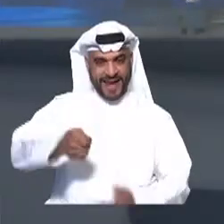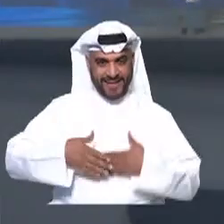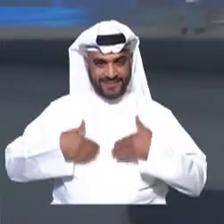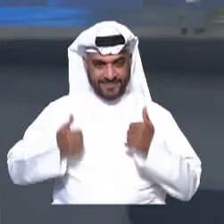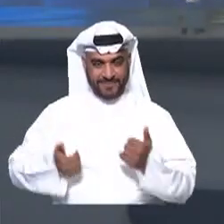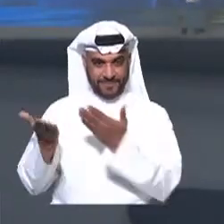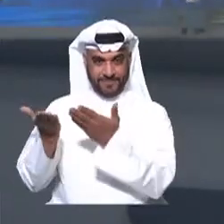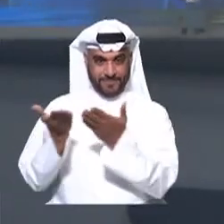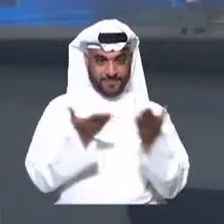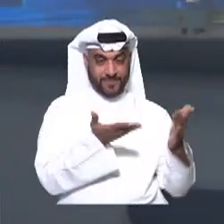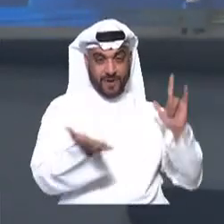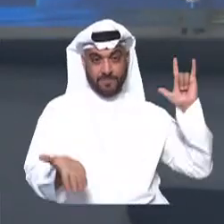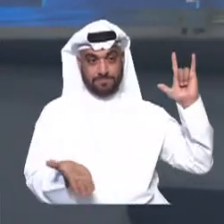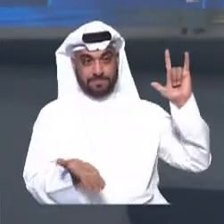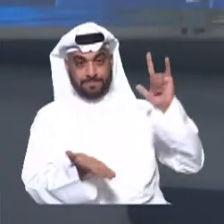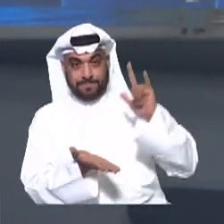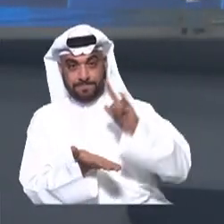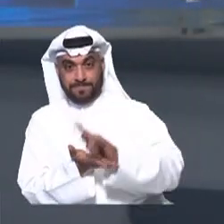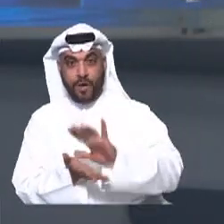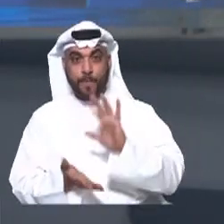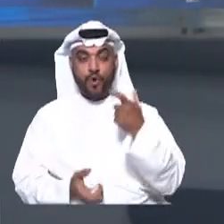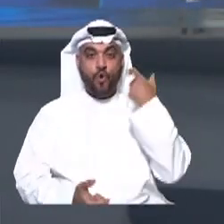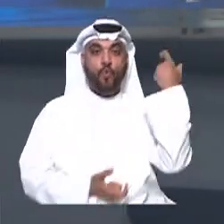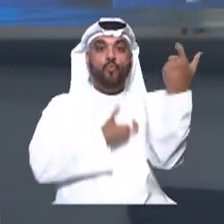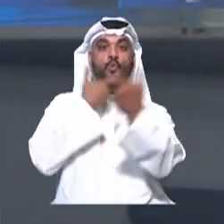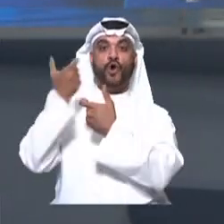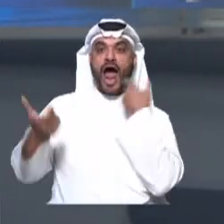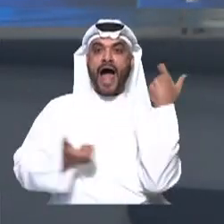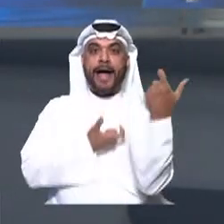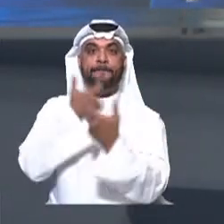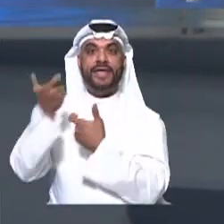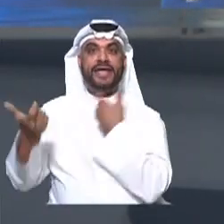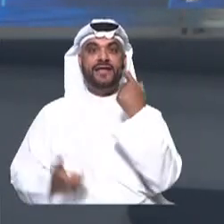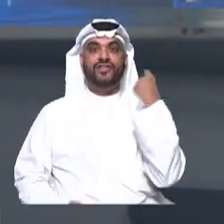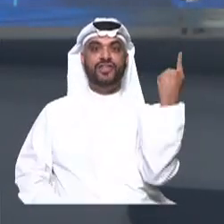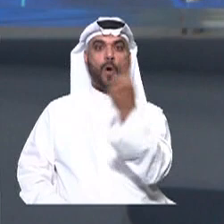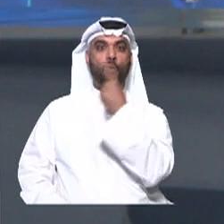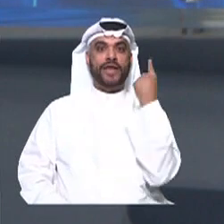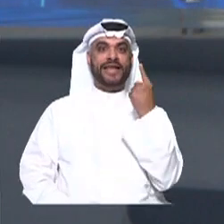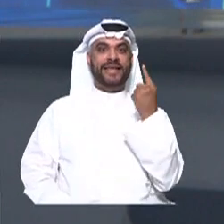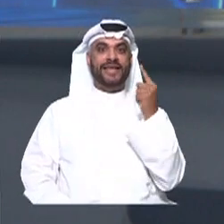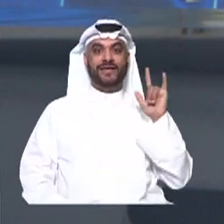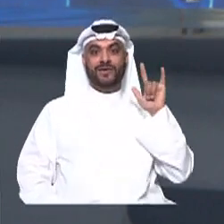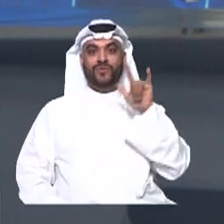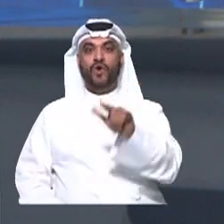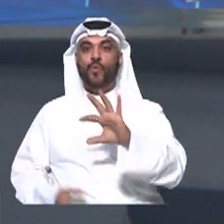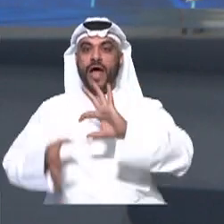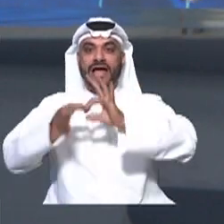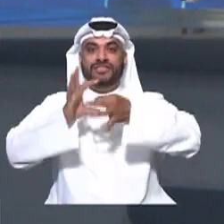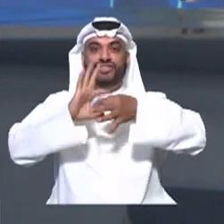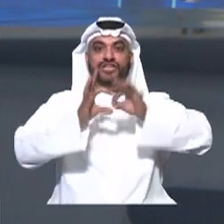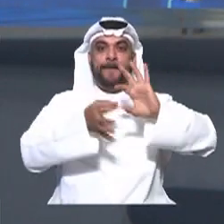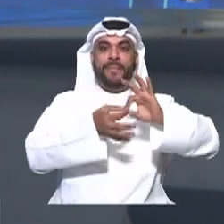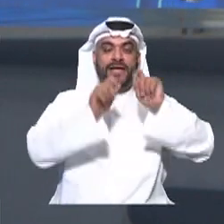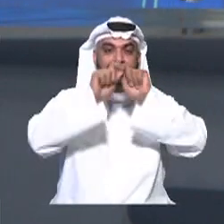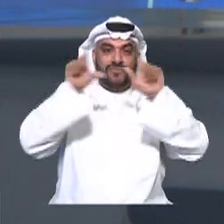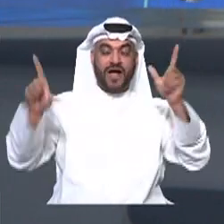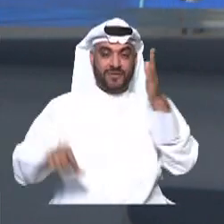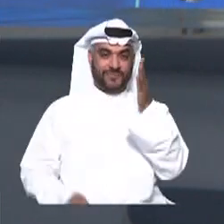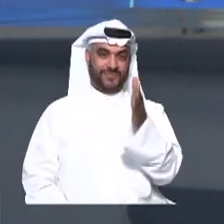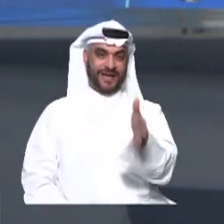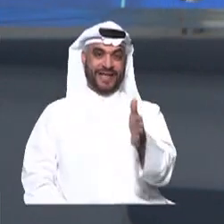بحضور مراقبين دوليين أقامت جمعية الشفافية الكويتية المشروع الوطني للمتقاعدين خبرات للمشاركين